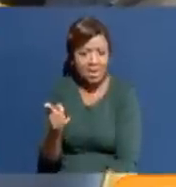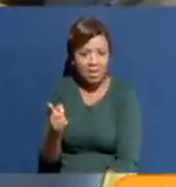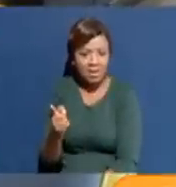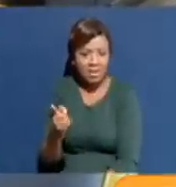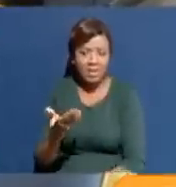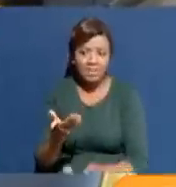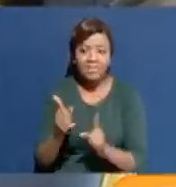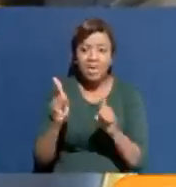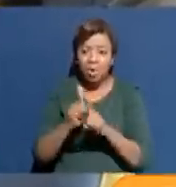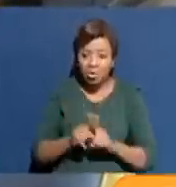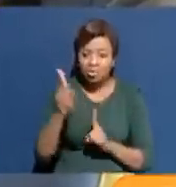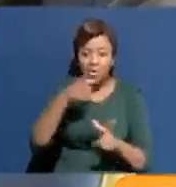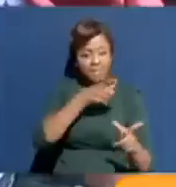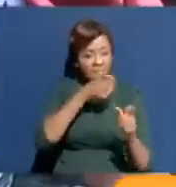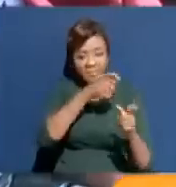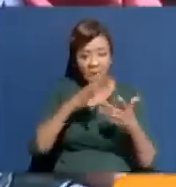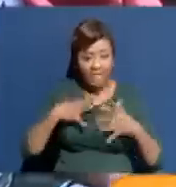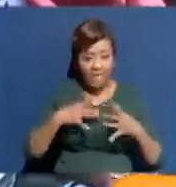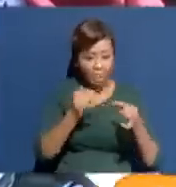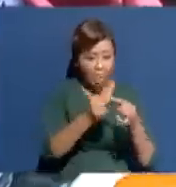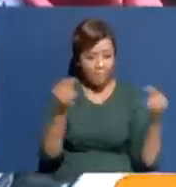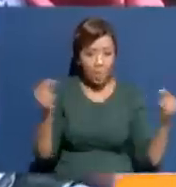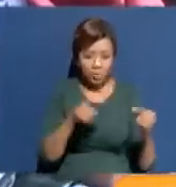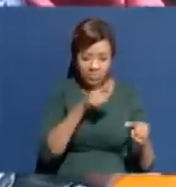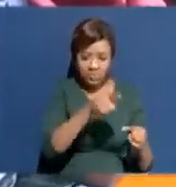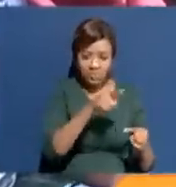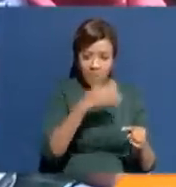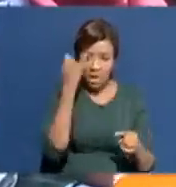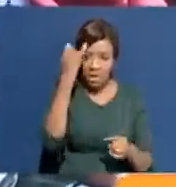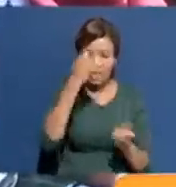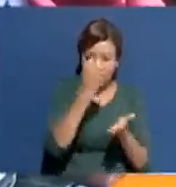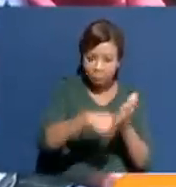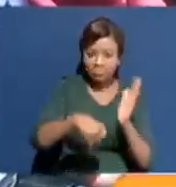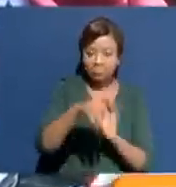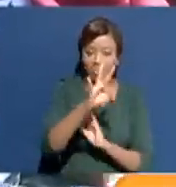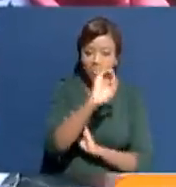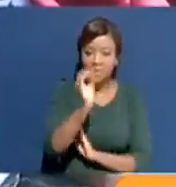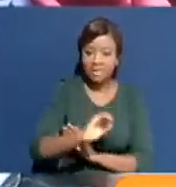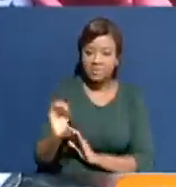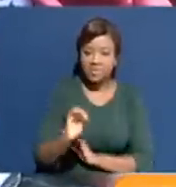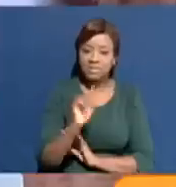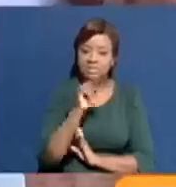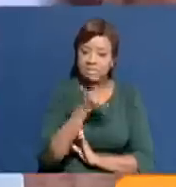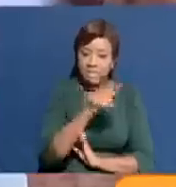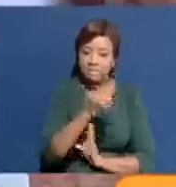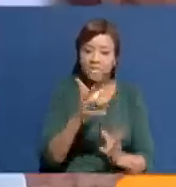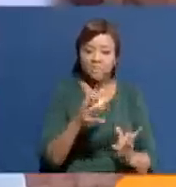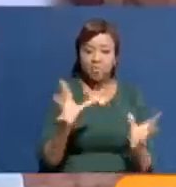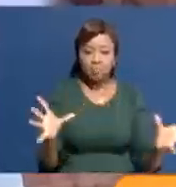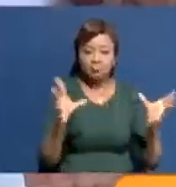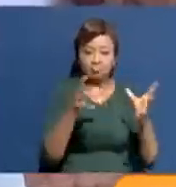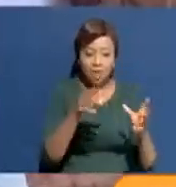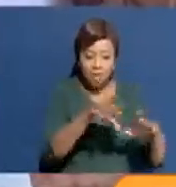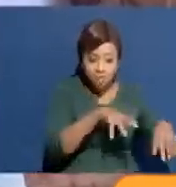Akiwasuta wale ambao wanapinga pendekezo la waajiri na waajiriwa kugharamia mpango wa hazina ya nyumba kwa kulipa jumla ya asilimia sita